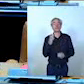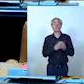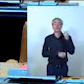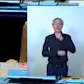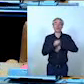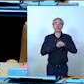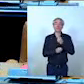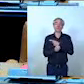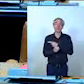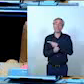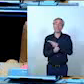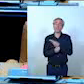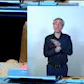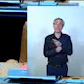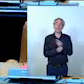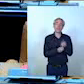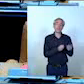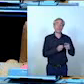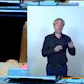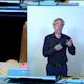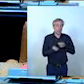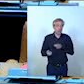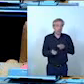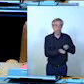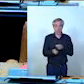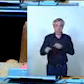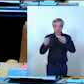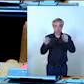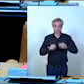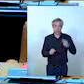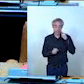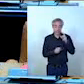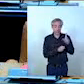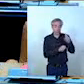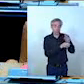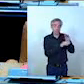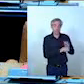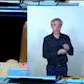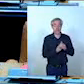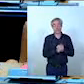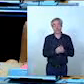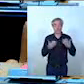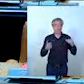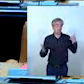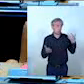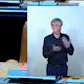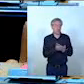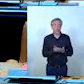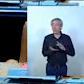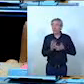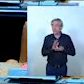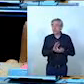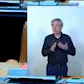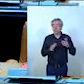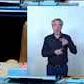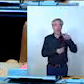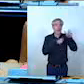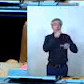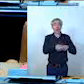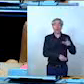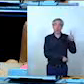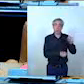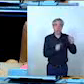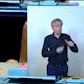de nettoyage de l'espace urbain se dessine pour préserver cette ressource naturelle. Jusqu'à présent, tout ou presque faisait appel à de l'eau potable,